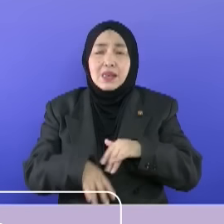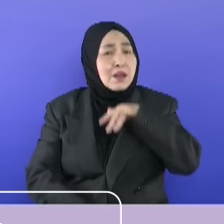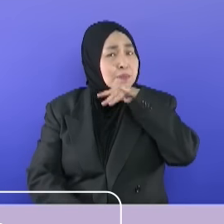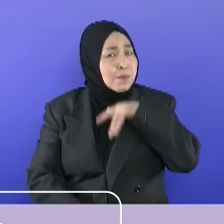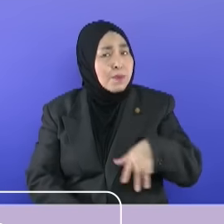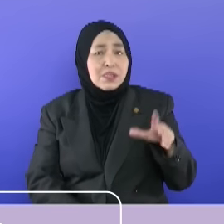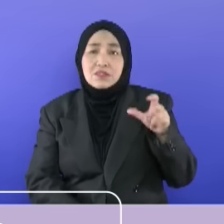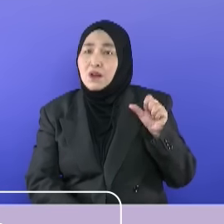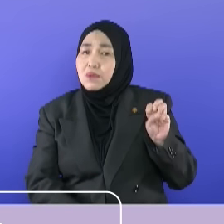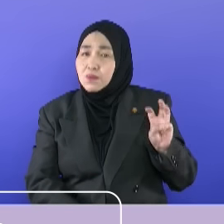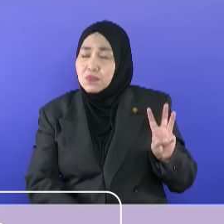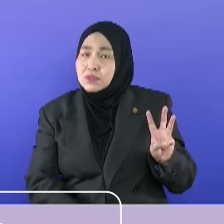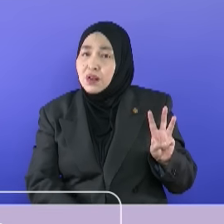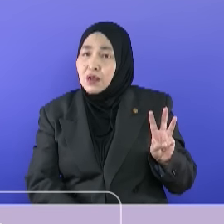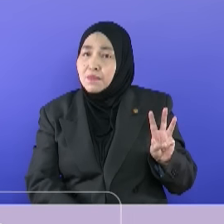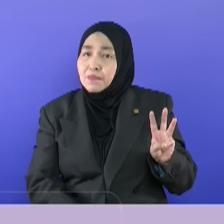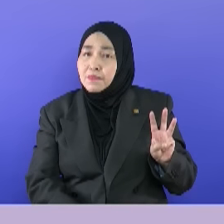Sallallahualaihiwasallam.